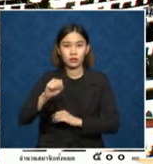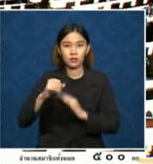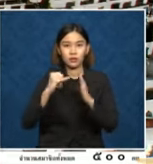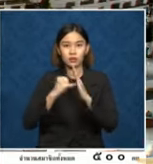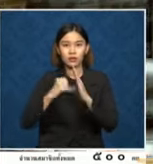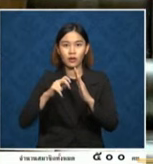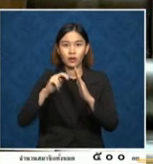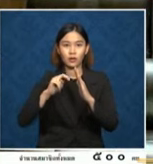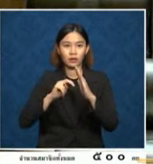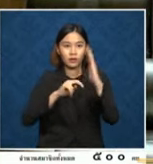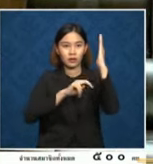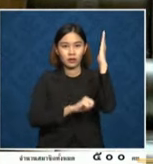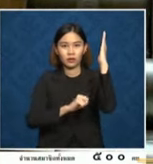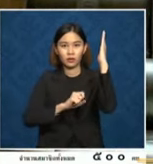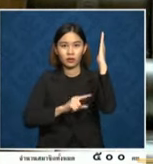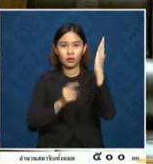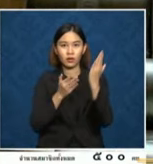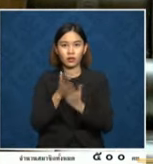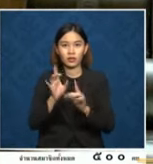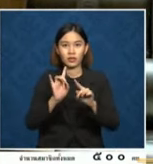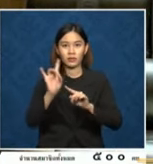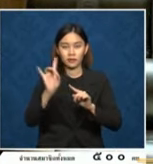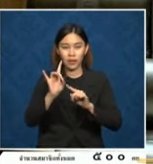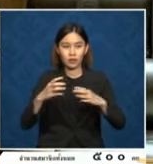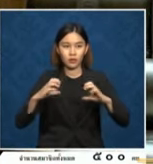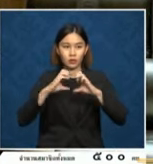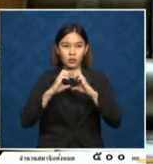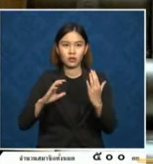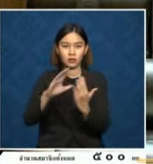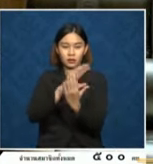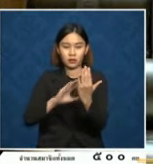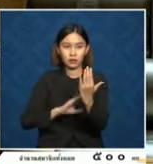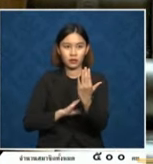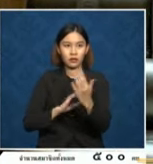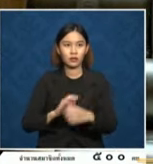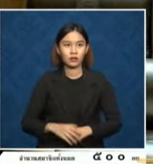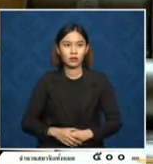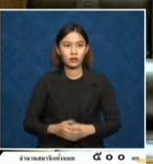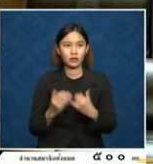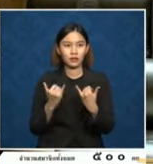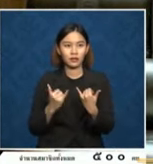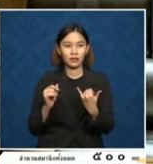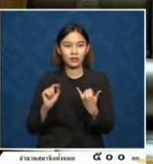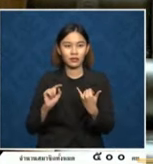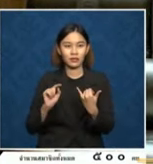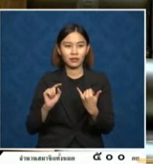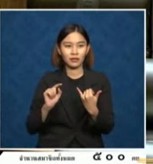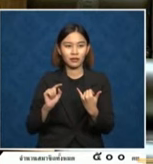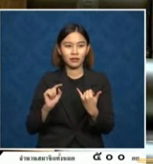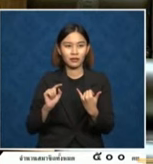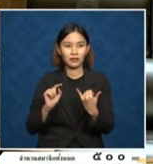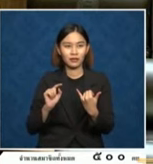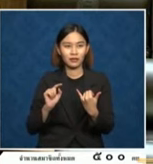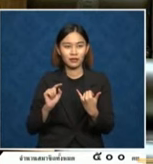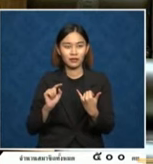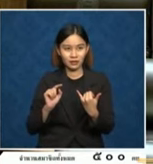ศรีธรรมราชเขต8พรรคภูมิใจไทยค่ะวันนี้ดิฉันขอติดตามความก้าวหน้าของการพัฒนาโครง